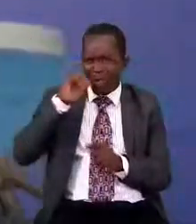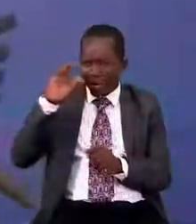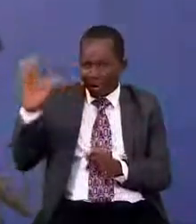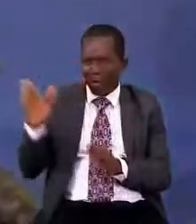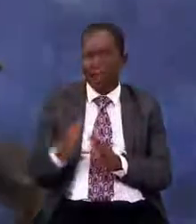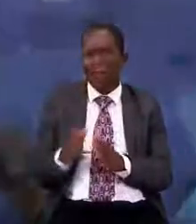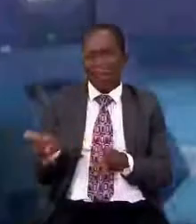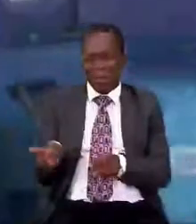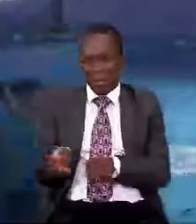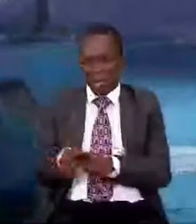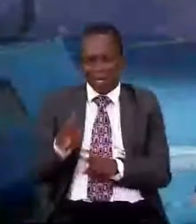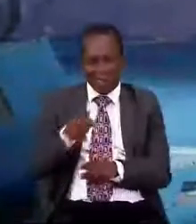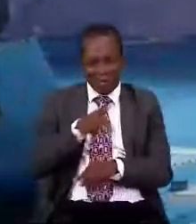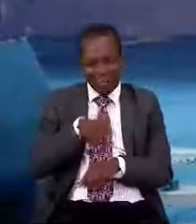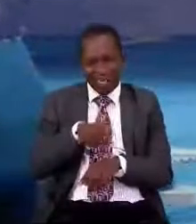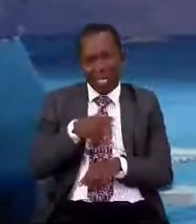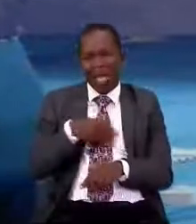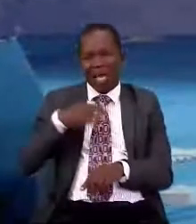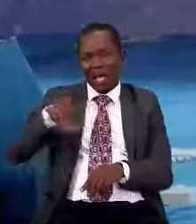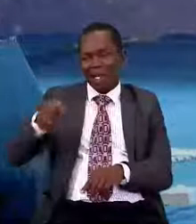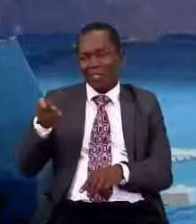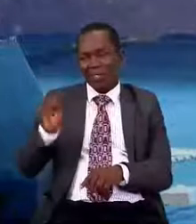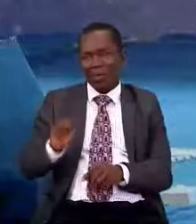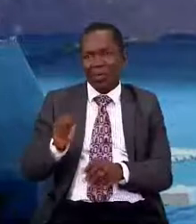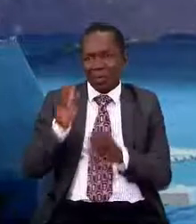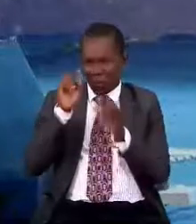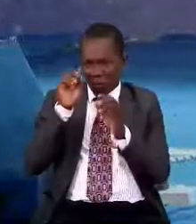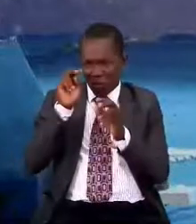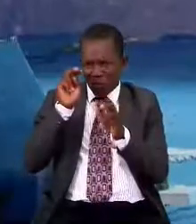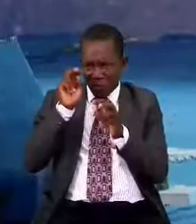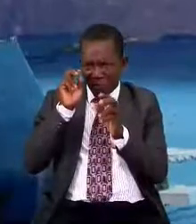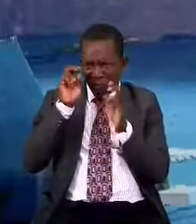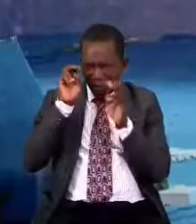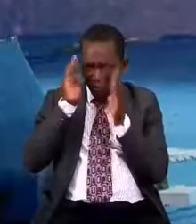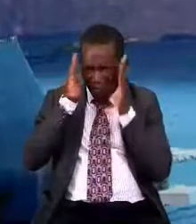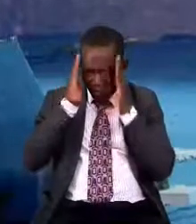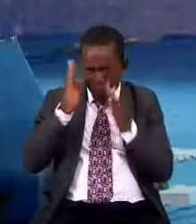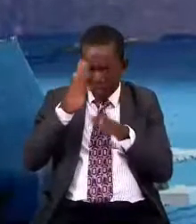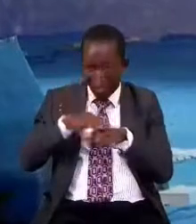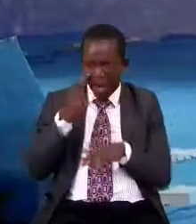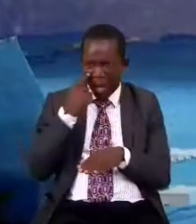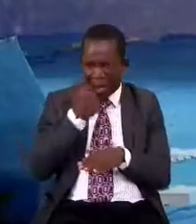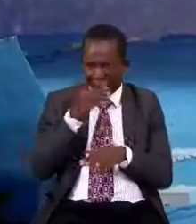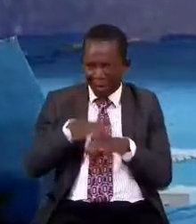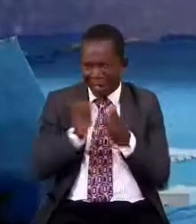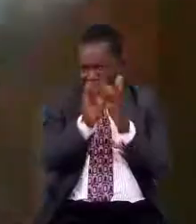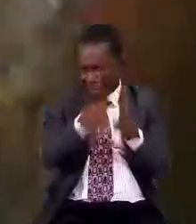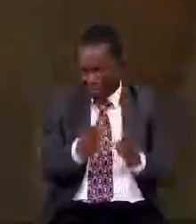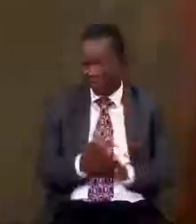l'homme, et la personne a ôté ses yeux. Pourquoi tu as ôté tes regards?